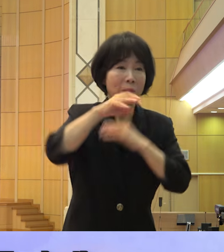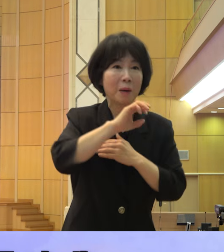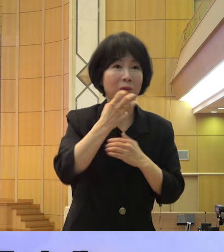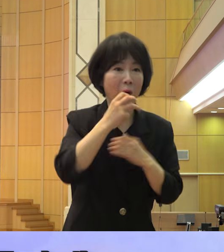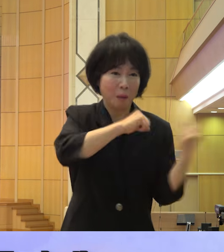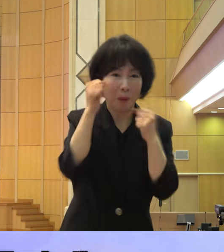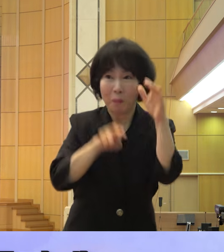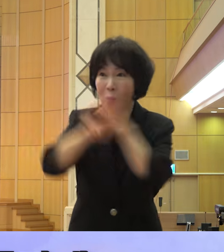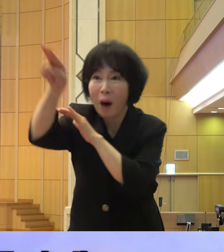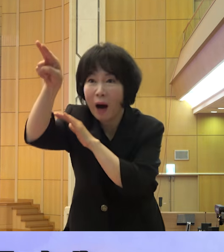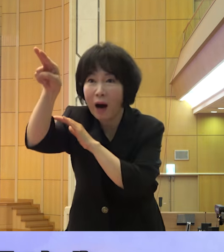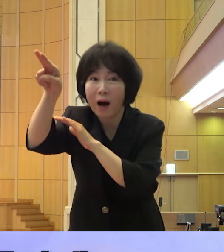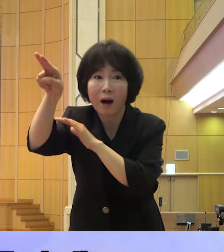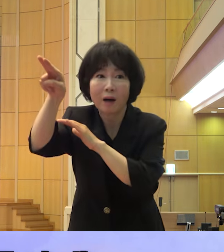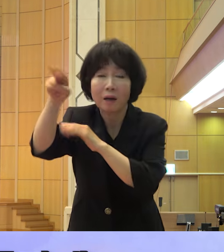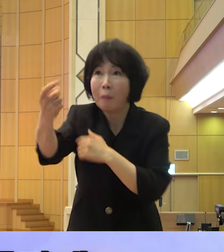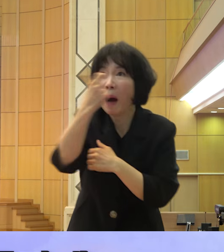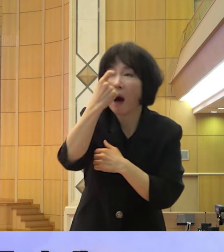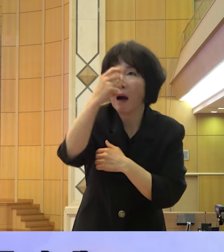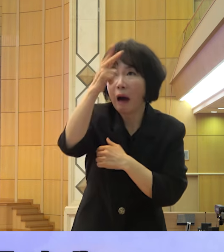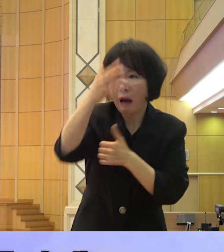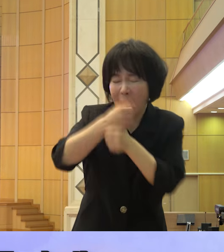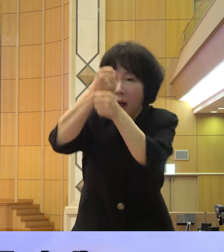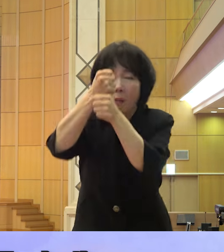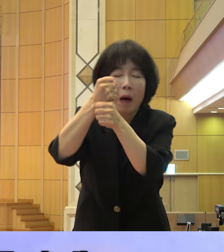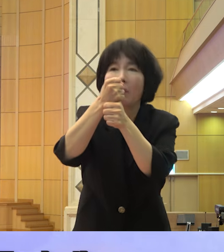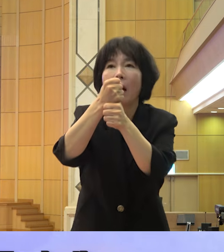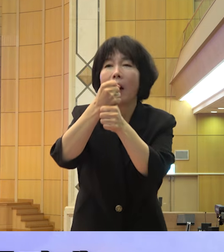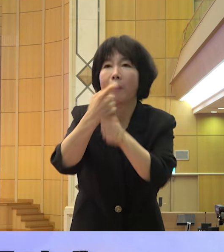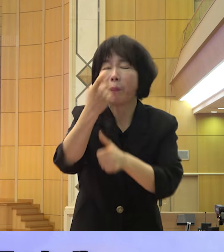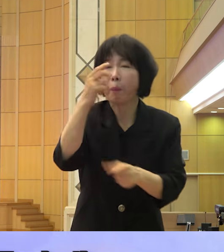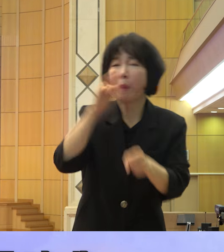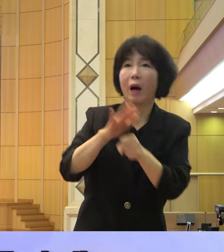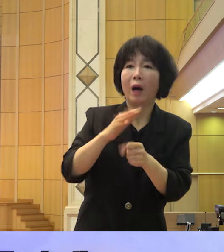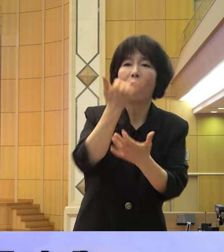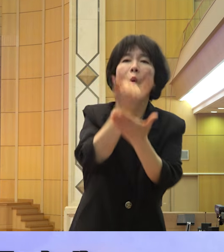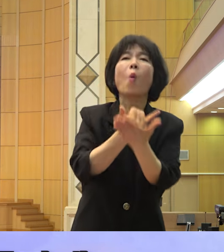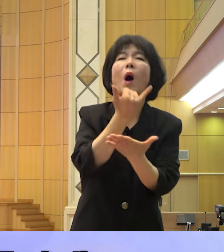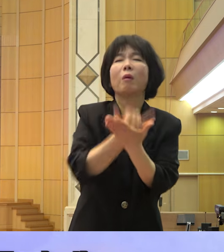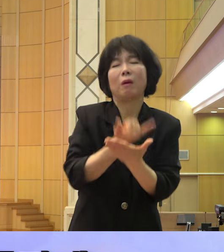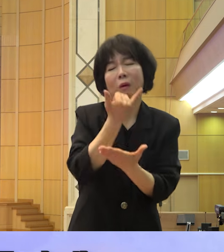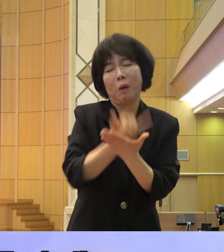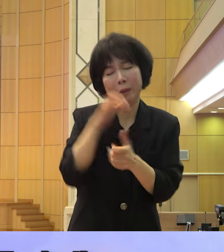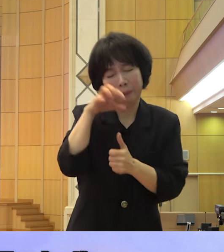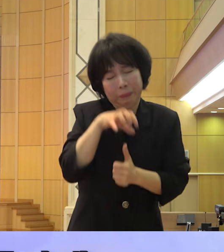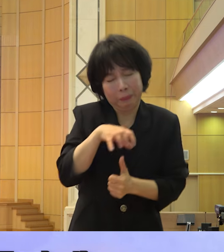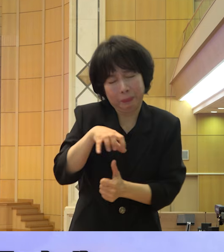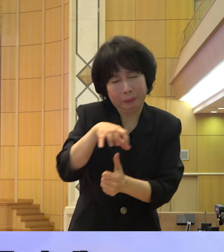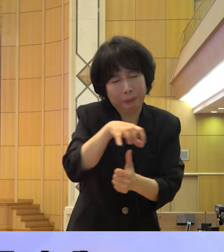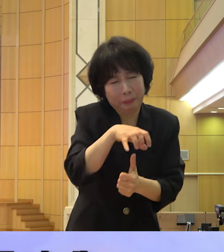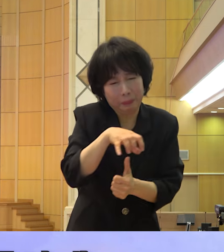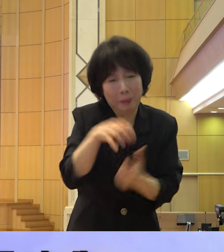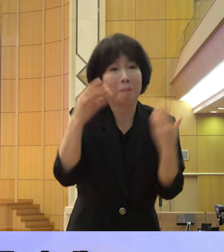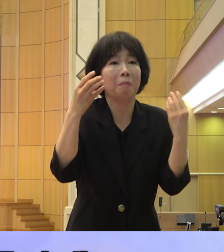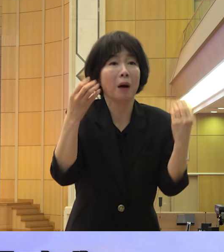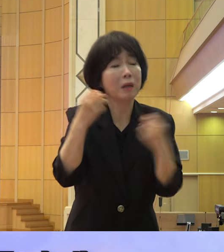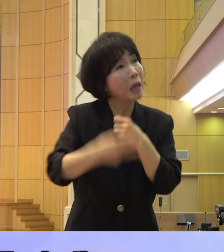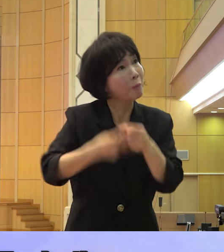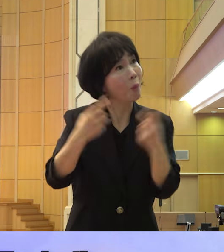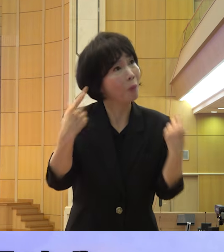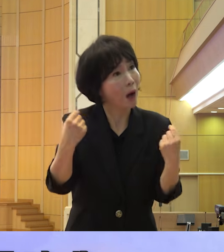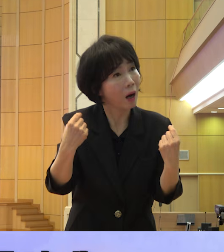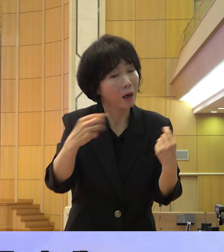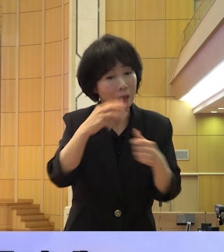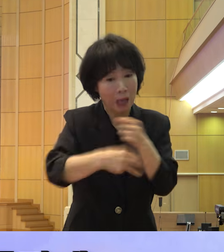붙잡혀 가가지고 결국에는 고아원에 가가지고 고아원 생활 1년 하고 그 다음에 1년 마치고 나니까 서울 시립